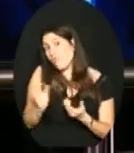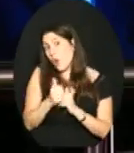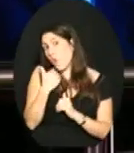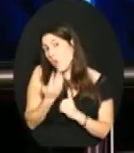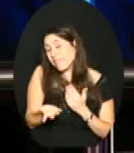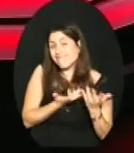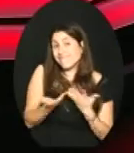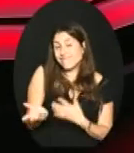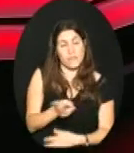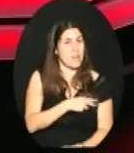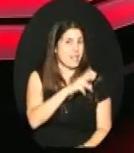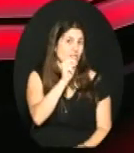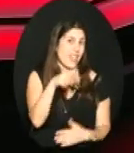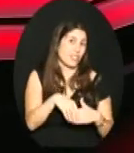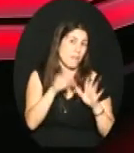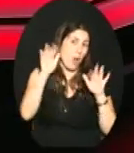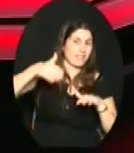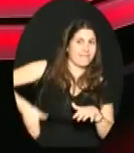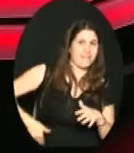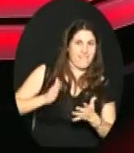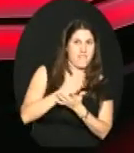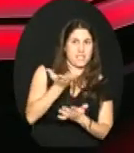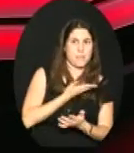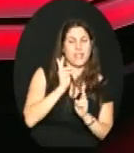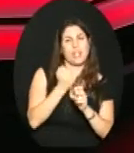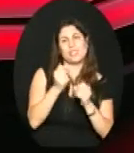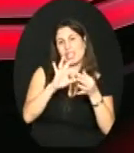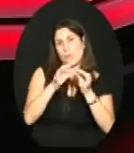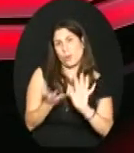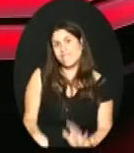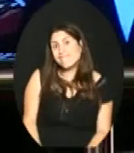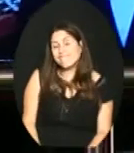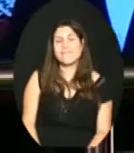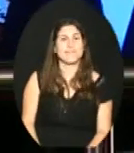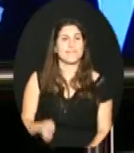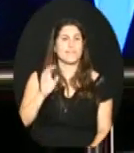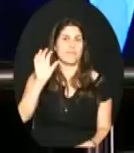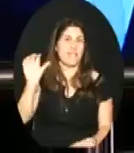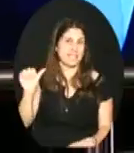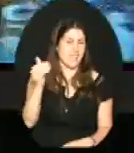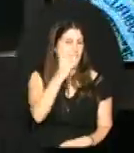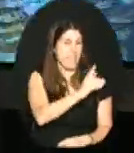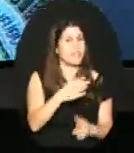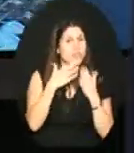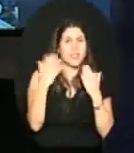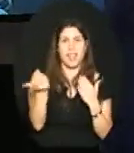תוכנית אחרת. בפרס נובל לשלום anyway, בכיסו, אז אפשר לעשות כבר את החיבורים מי שרוצה. אסף רגב, דן דייקר, תודה רבה לשניכם.